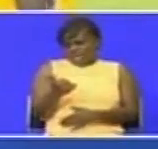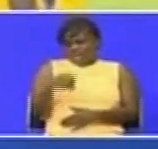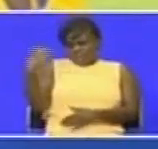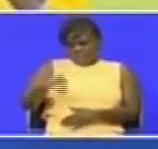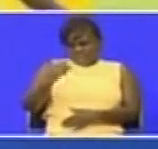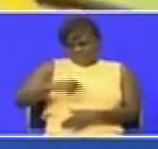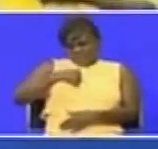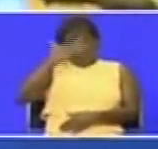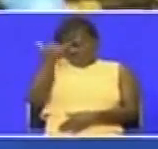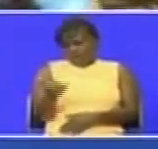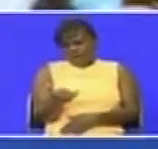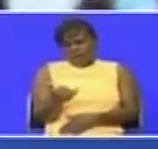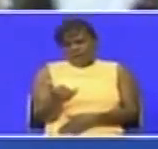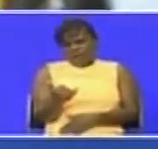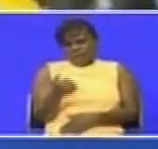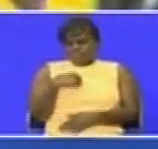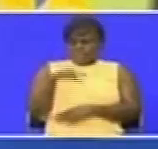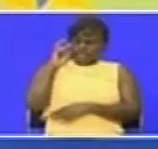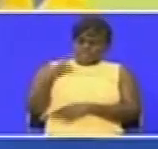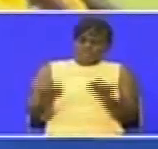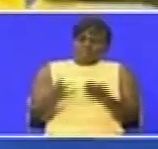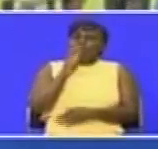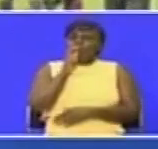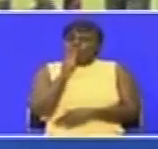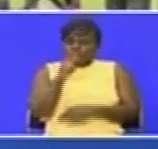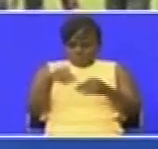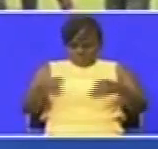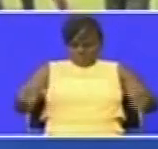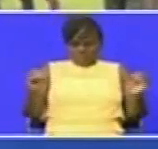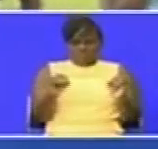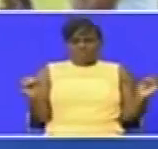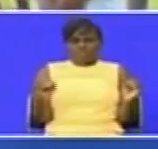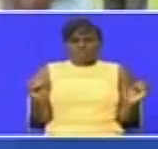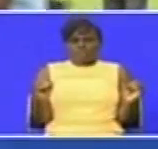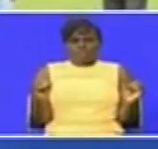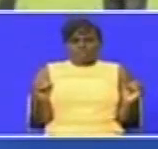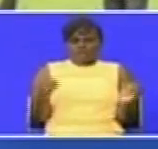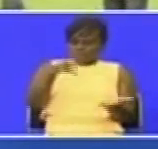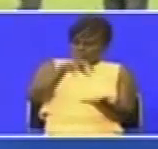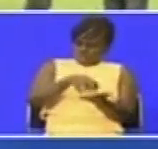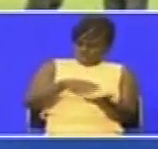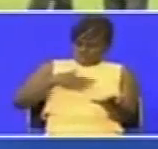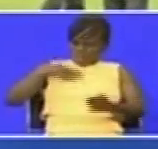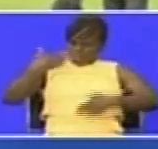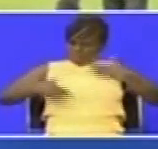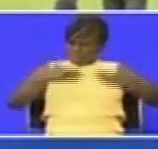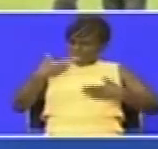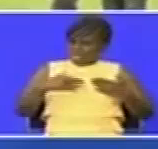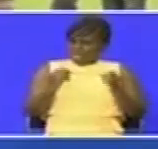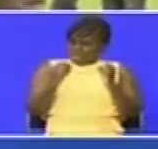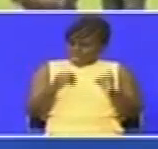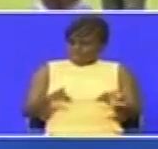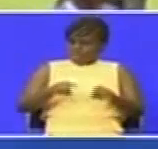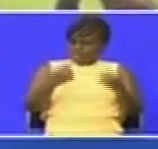kichwa. Foto official anaona, maybe referee kwa siku yake kwa. Yo style yetu, style yangu ya play. Mtu akipata injury